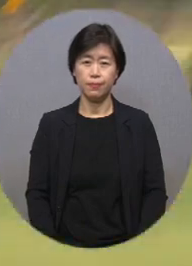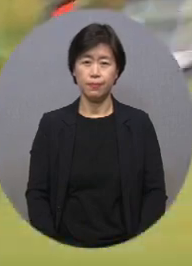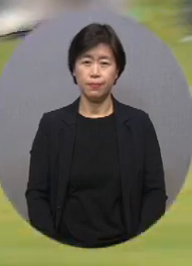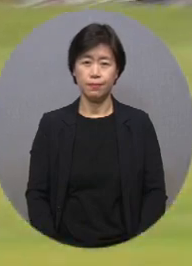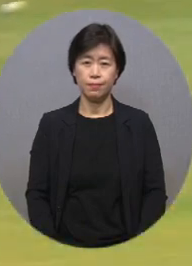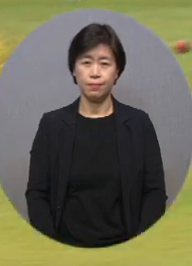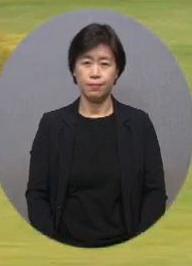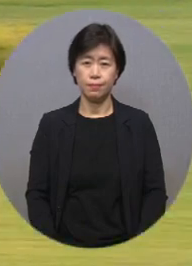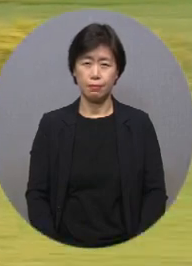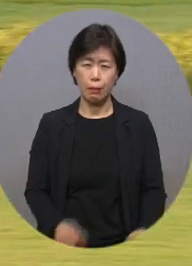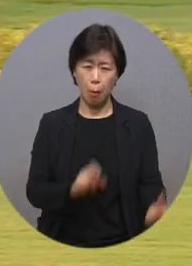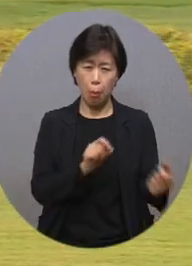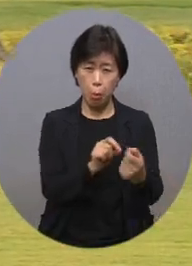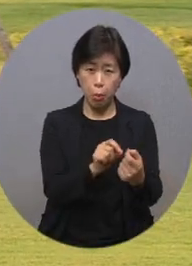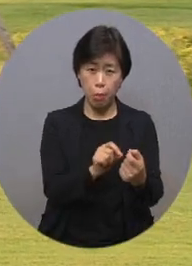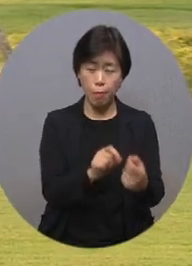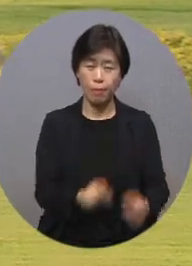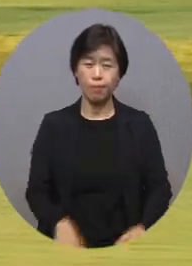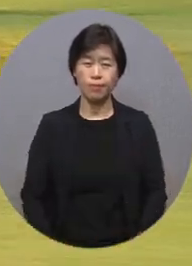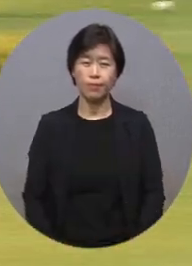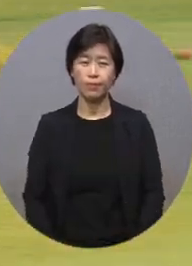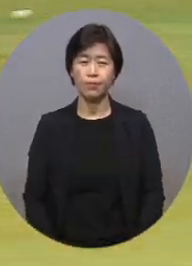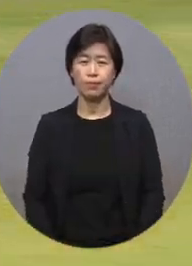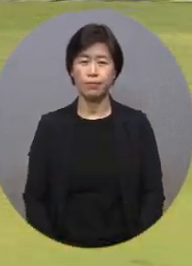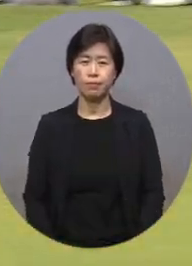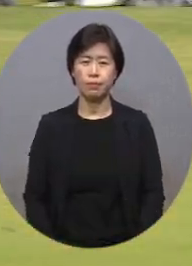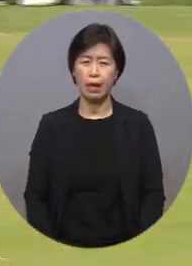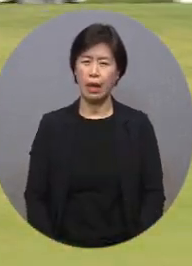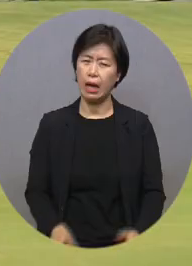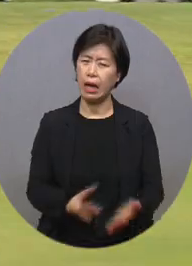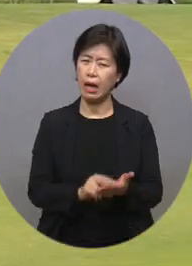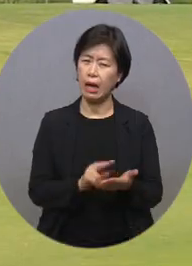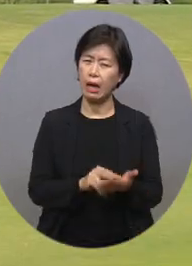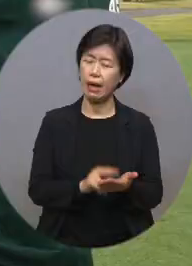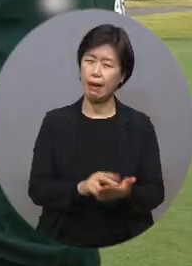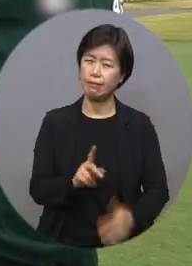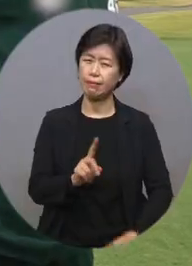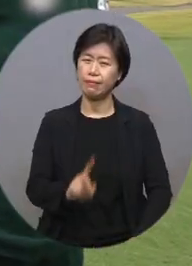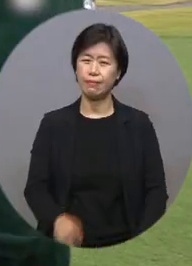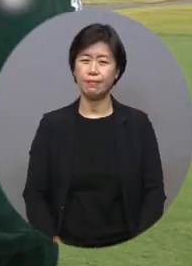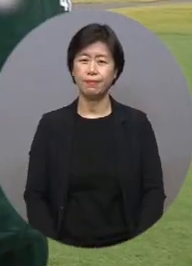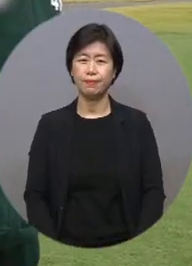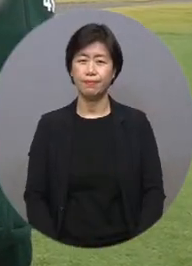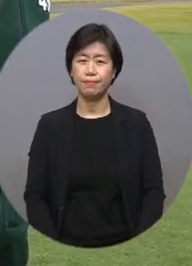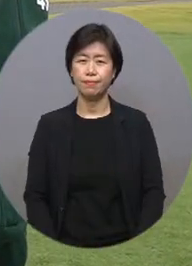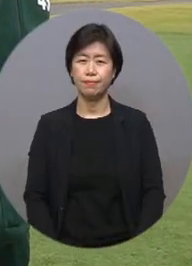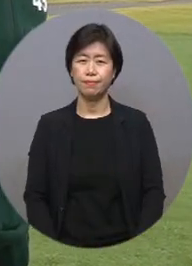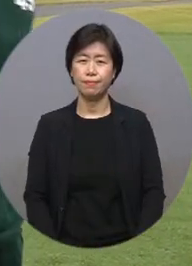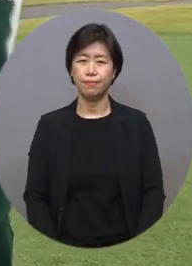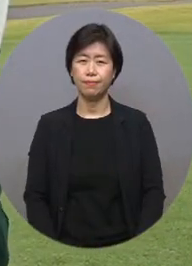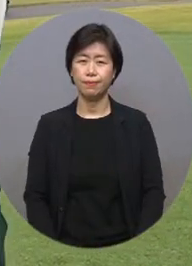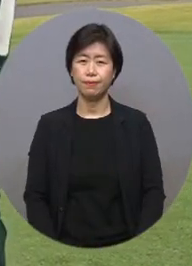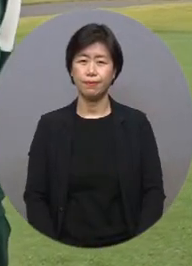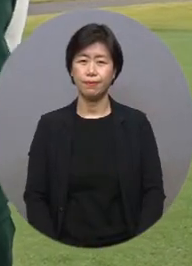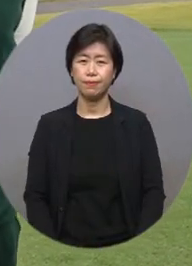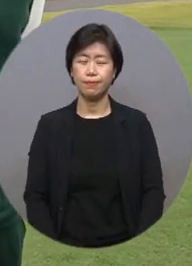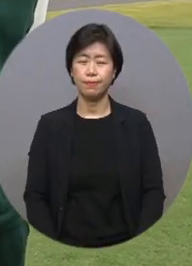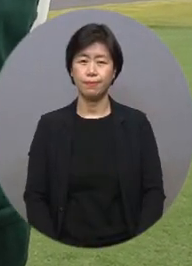어떻게다. 어머. 낙엽 깔렸는데? 어. 아, 왜 이래? 아, 저 회전기. 아, 메인이트